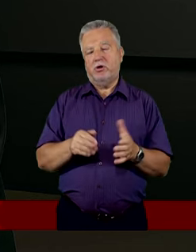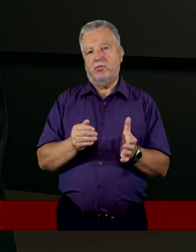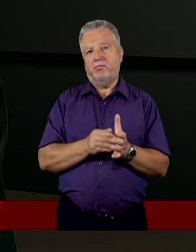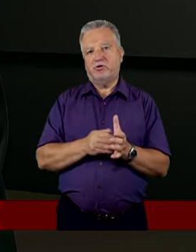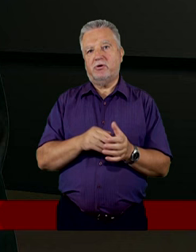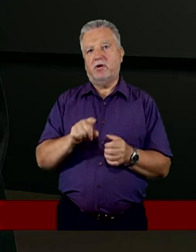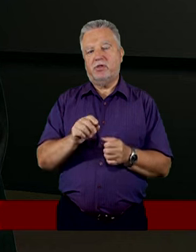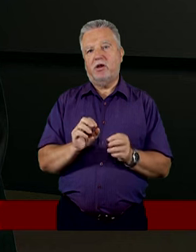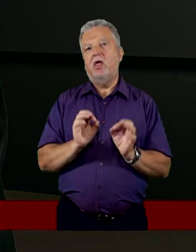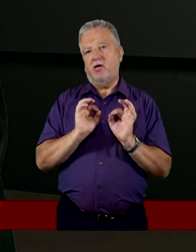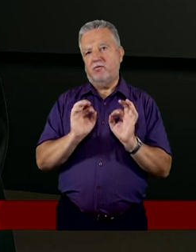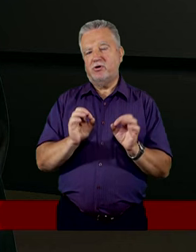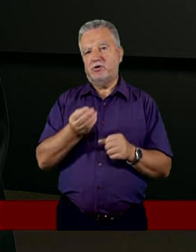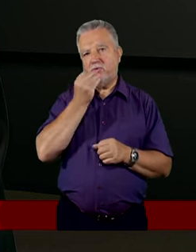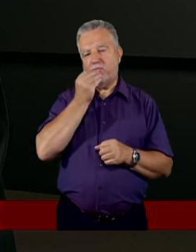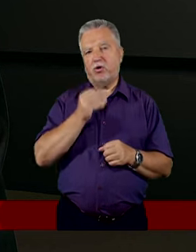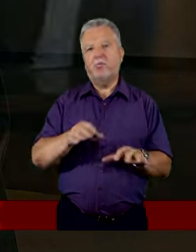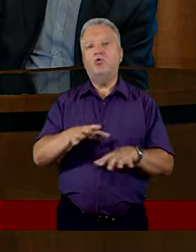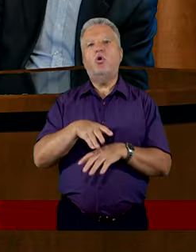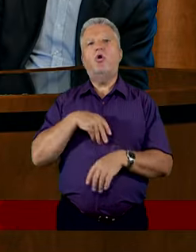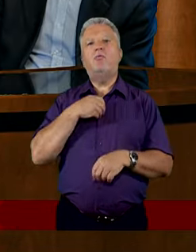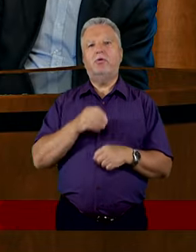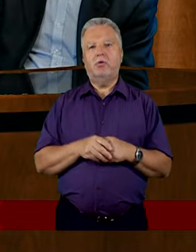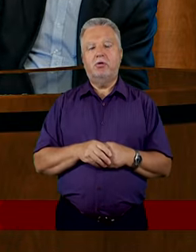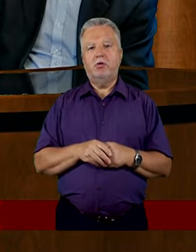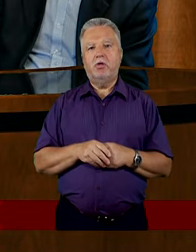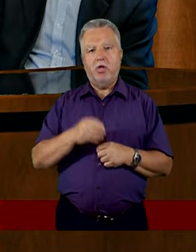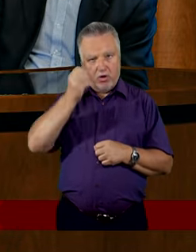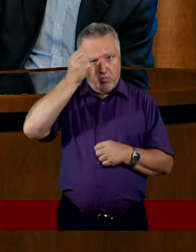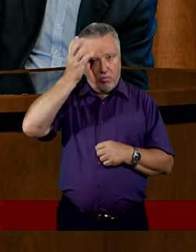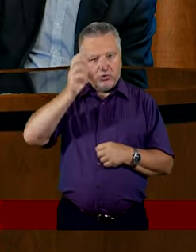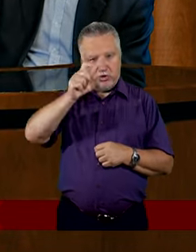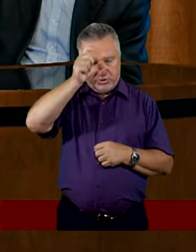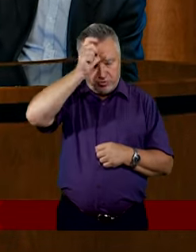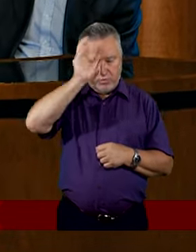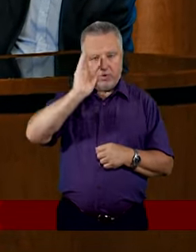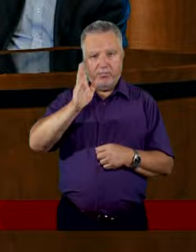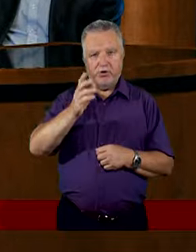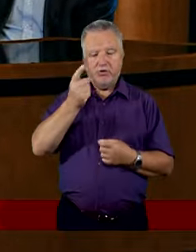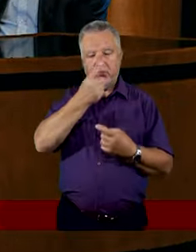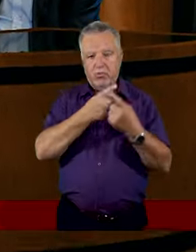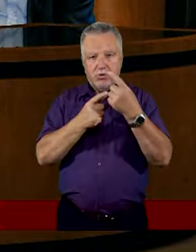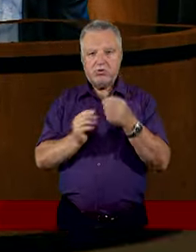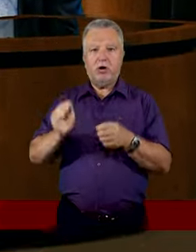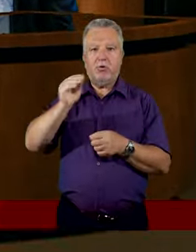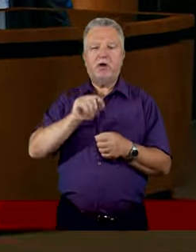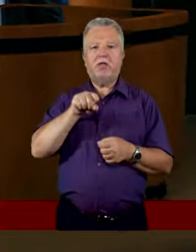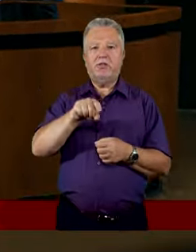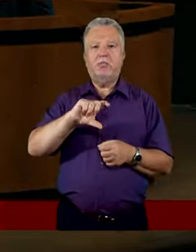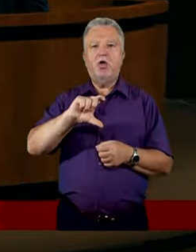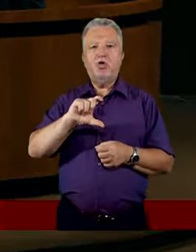właśnie potrzebny im ten pokarm duchowy. Także roztropny człowiek będzie myślał nad